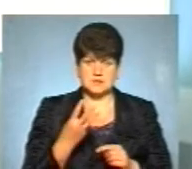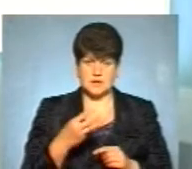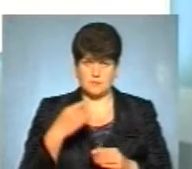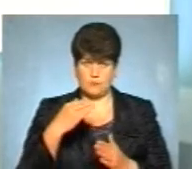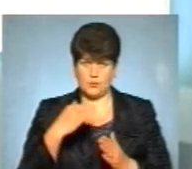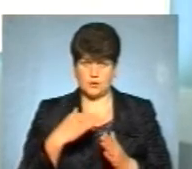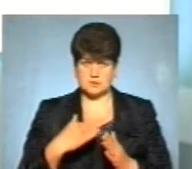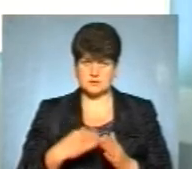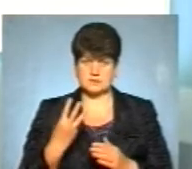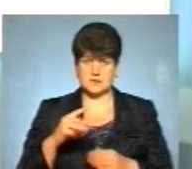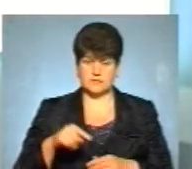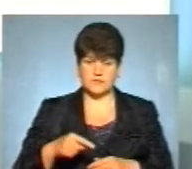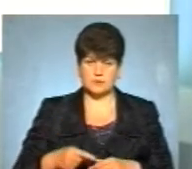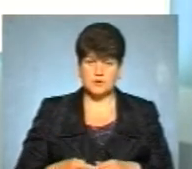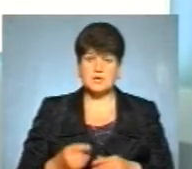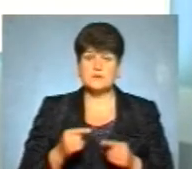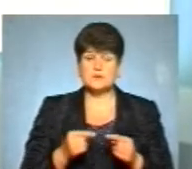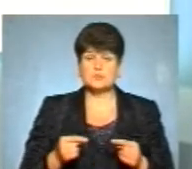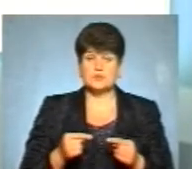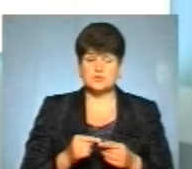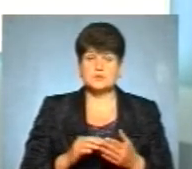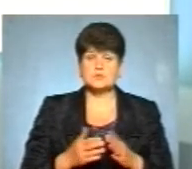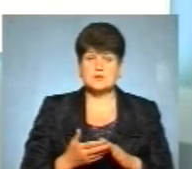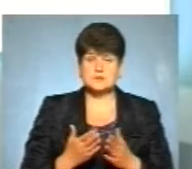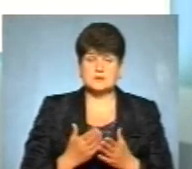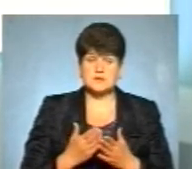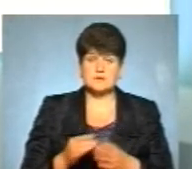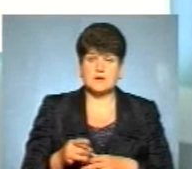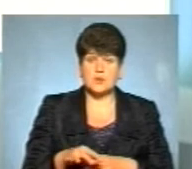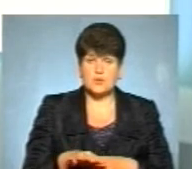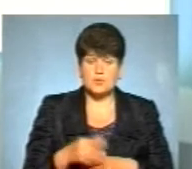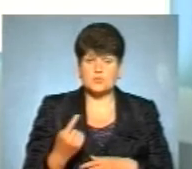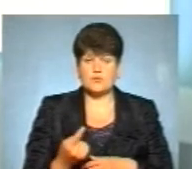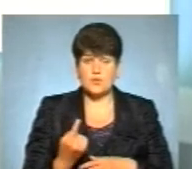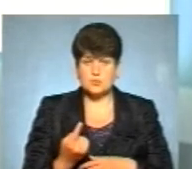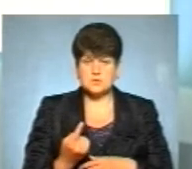ці всі три вимоги, і відповідно вже до епідситуації, яка складається в регіоні, в області,